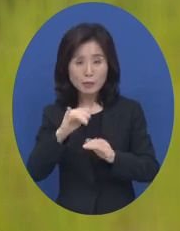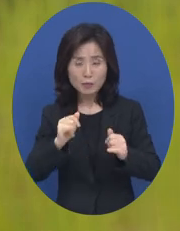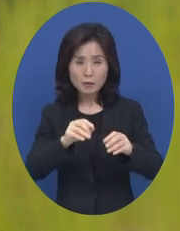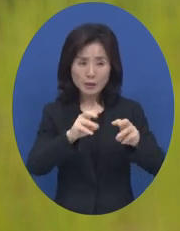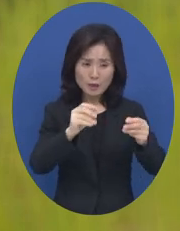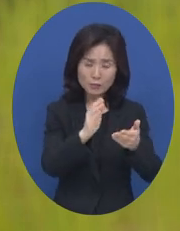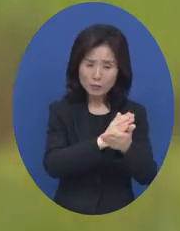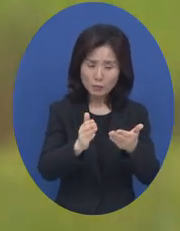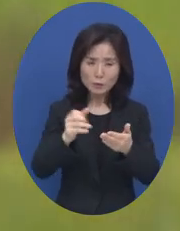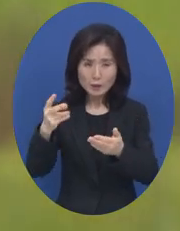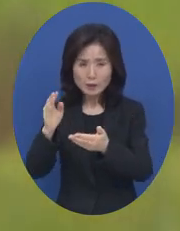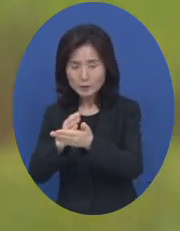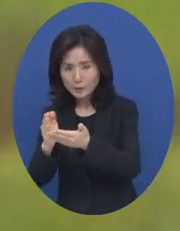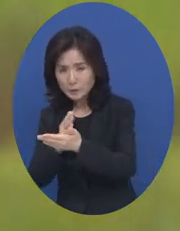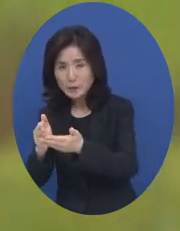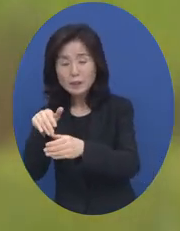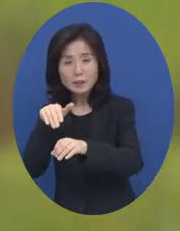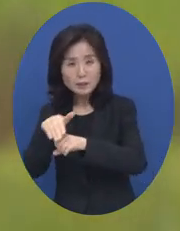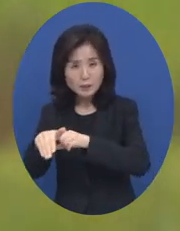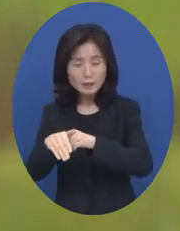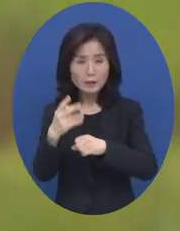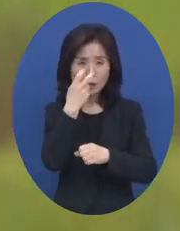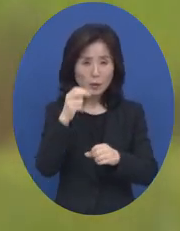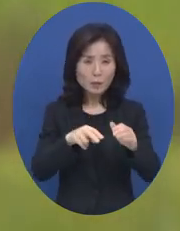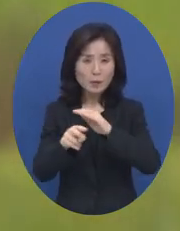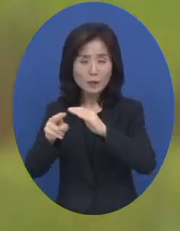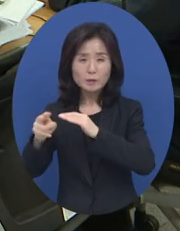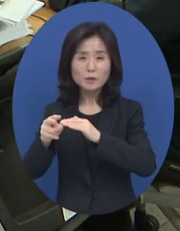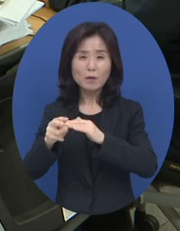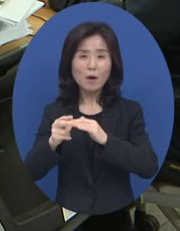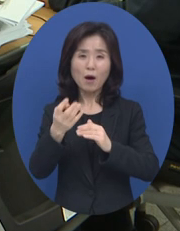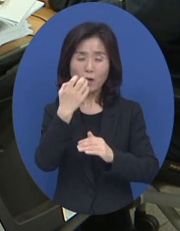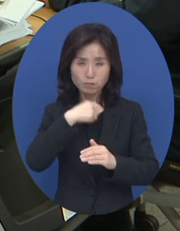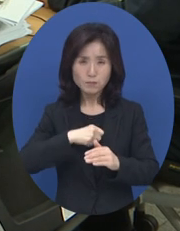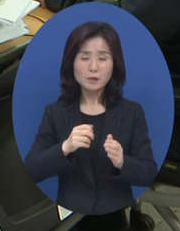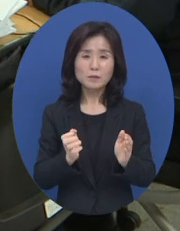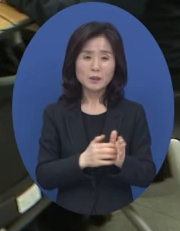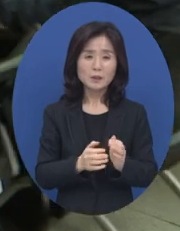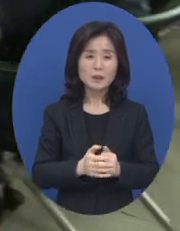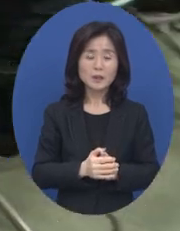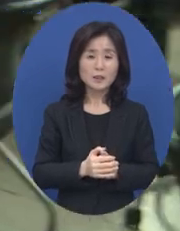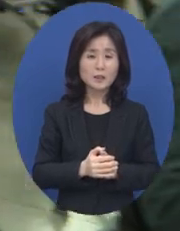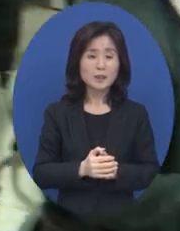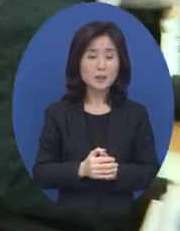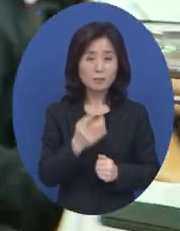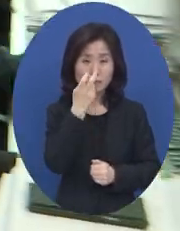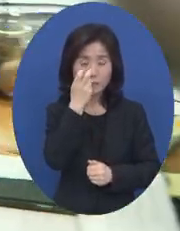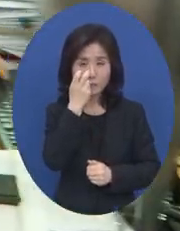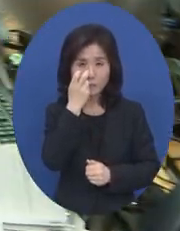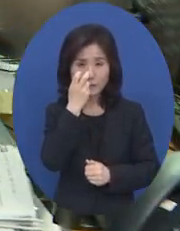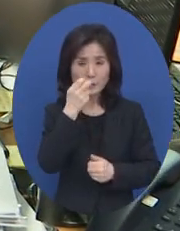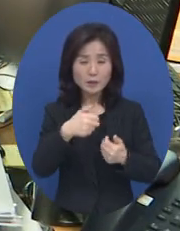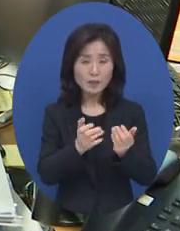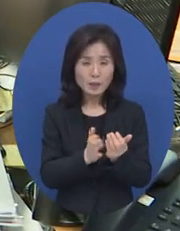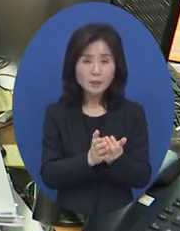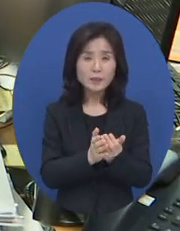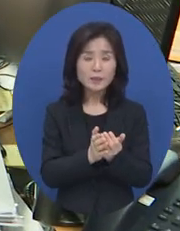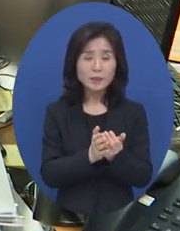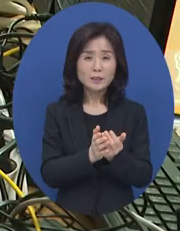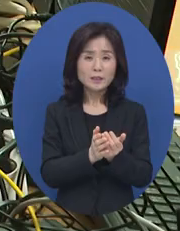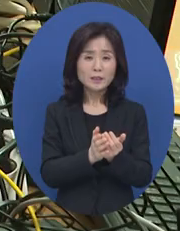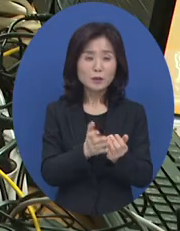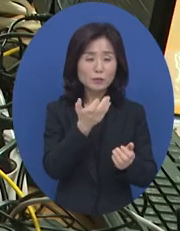꼬 단속은 피하면서 거리 수익을 극대화 있습니다 경기도 반부패 조사단이 도와 정지수 때도 수공 상순 하고 있는